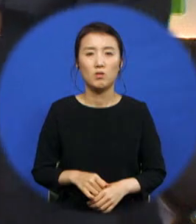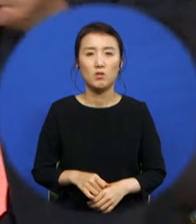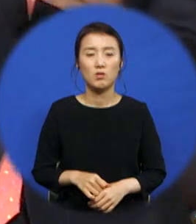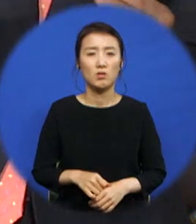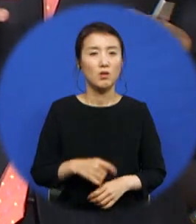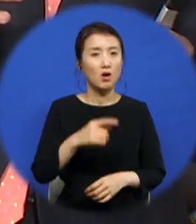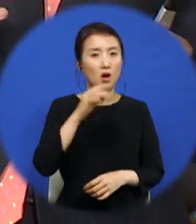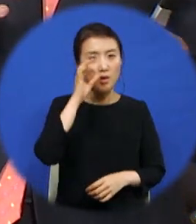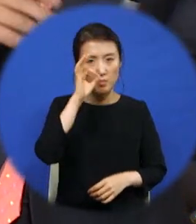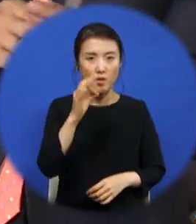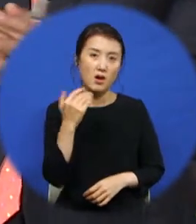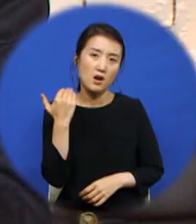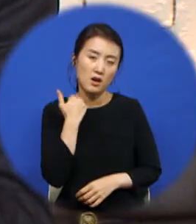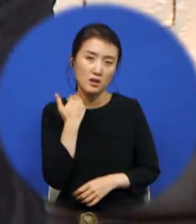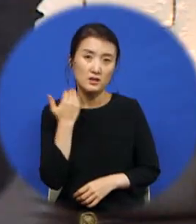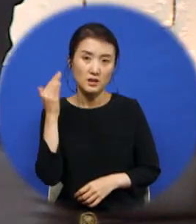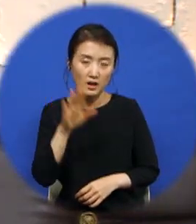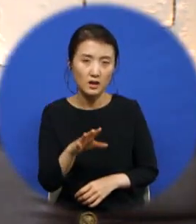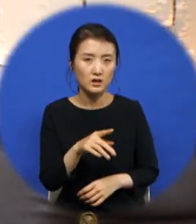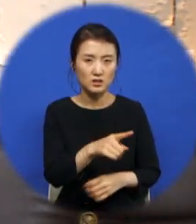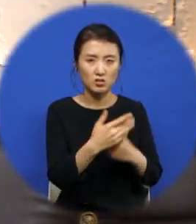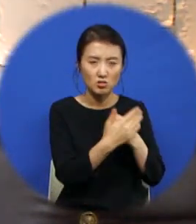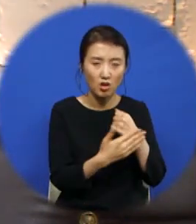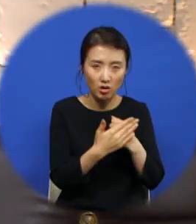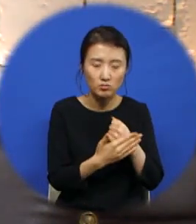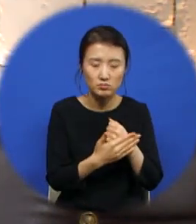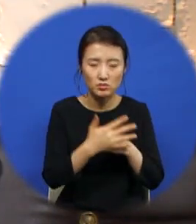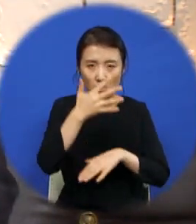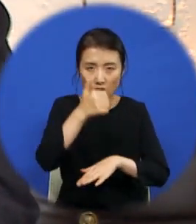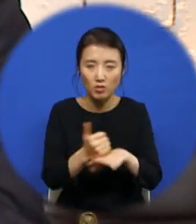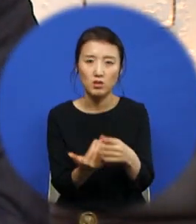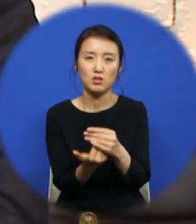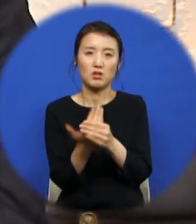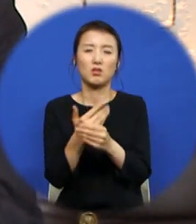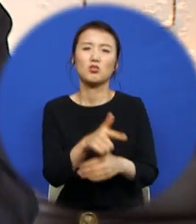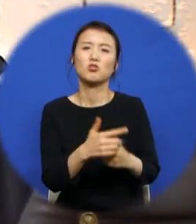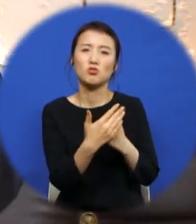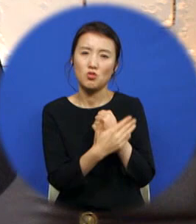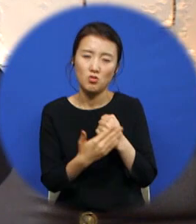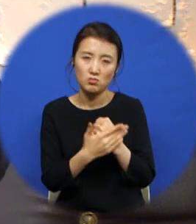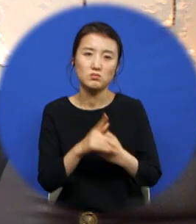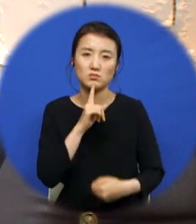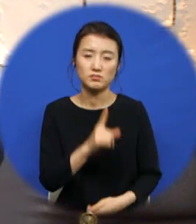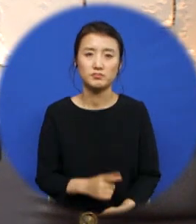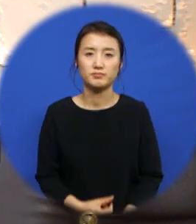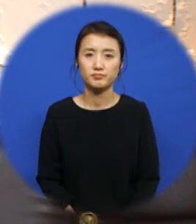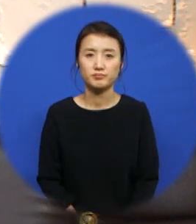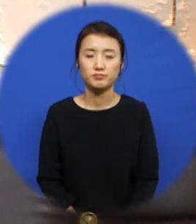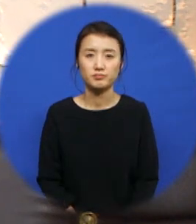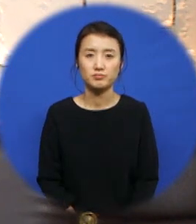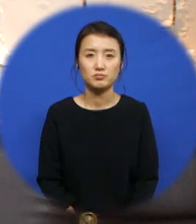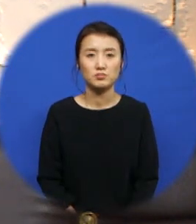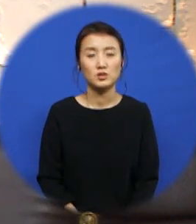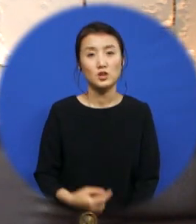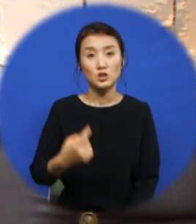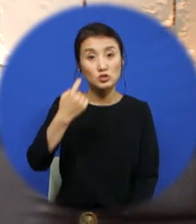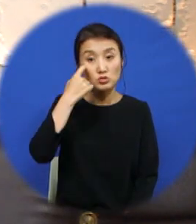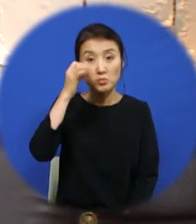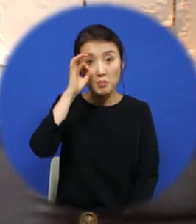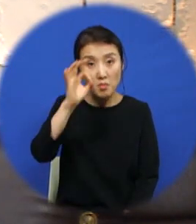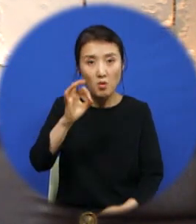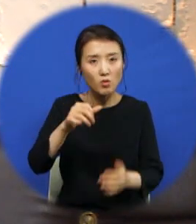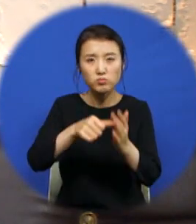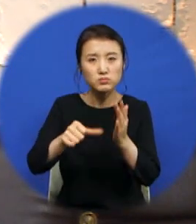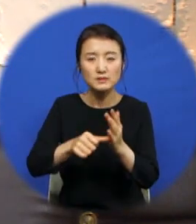만들어낸다 4 그래서 저는 우리 사회가 조금 더 이렇게 눈에 보이지 않는 것에 주목할 수